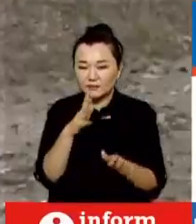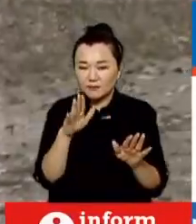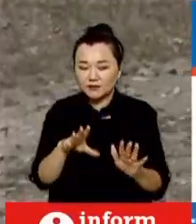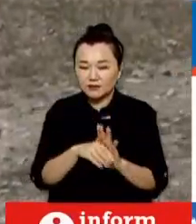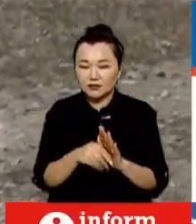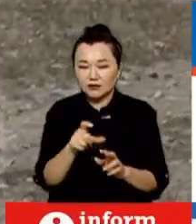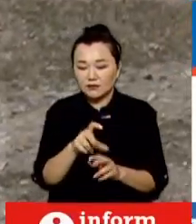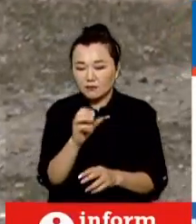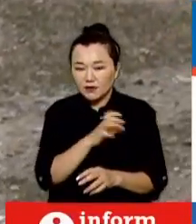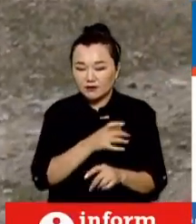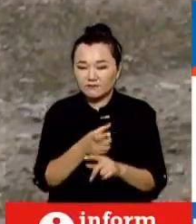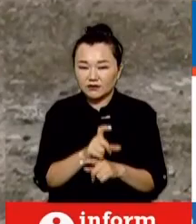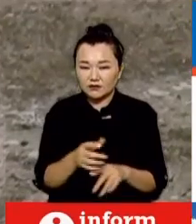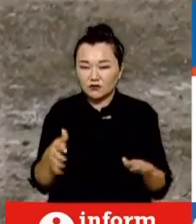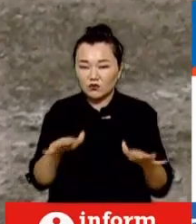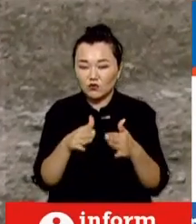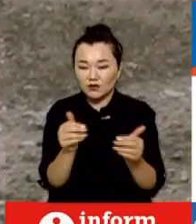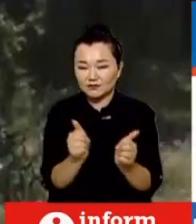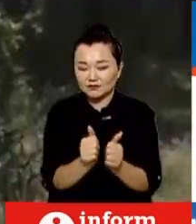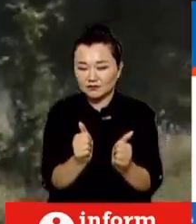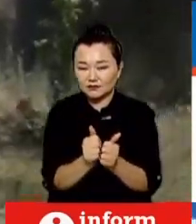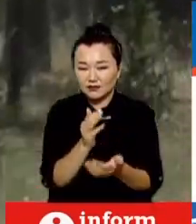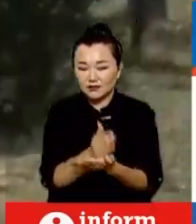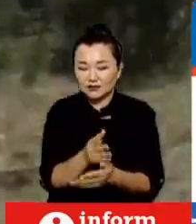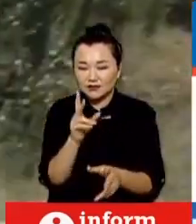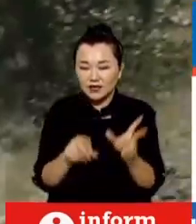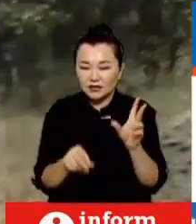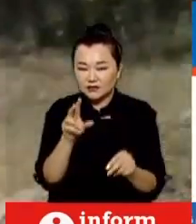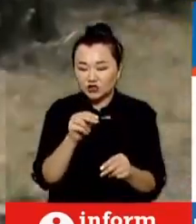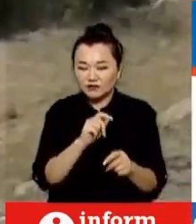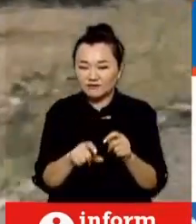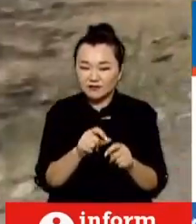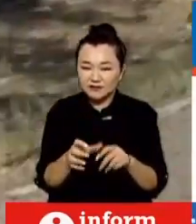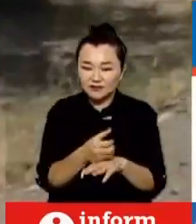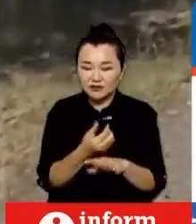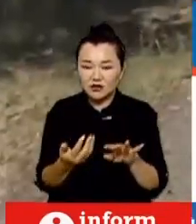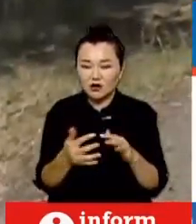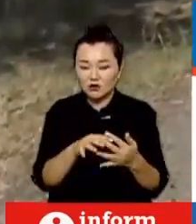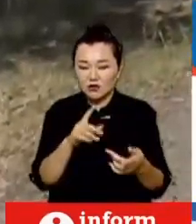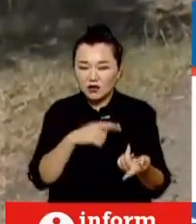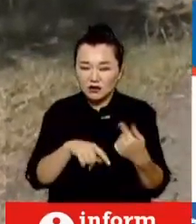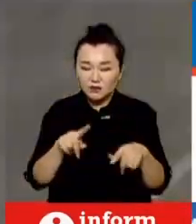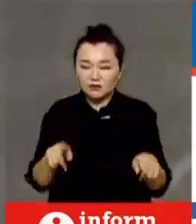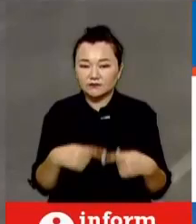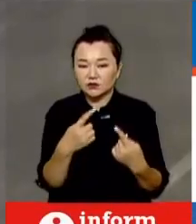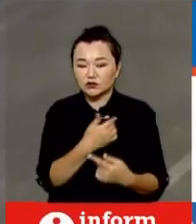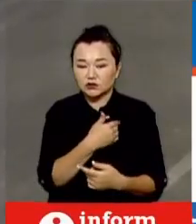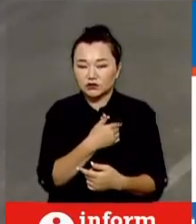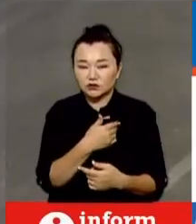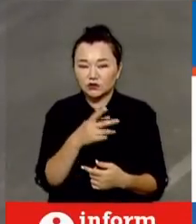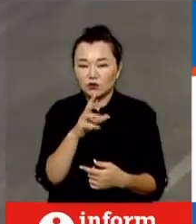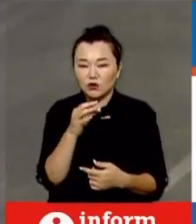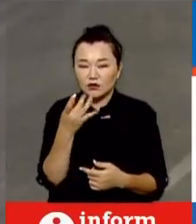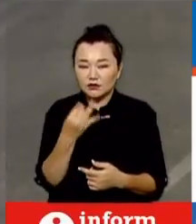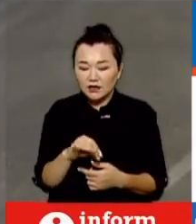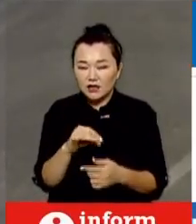сол байлықтың бәрі осы таудың қойнауында. Ендігі жердегі үміт инвестор табылып ауылға қайта жан бітіруі екен. Таңда Қордай